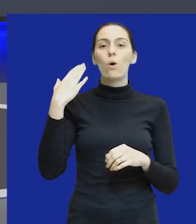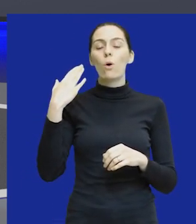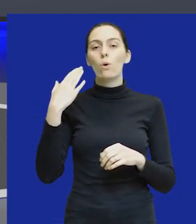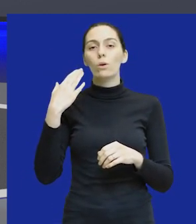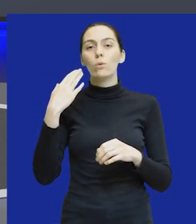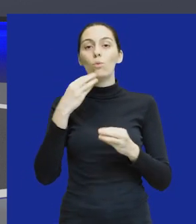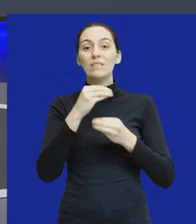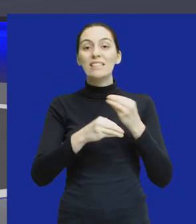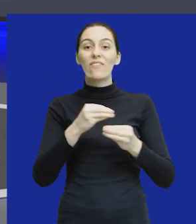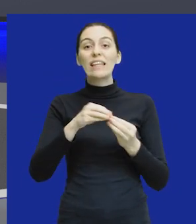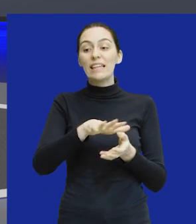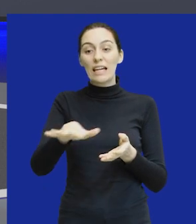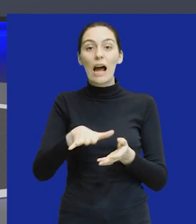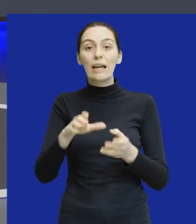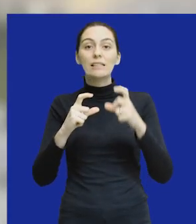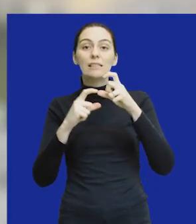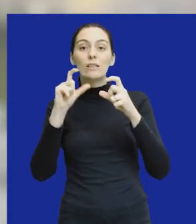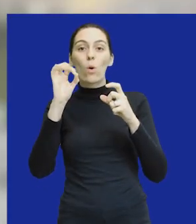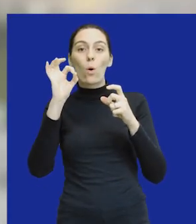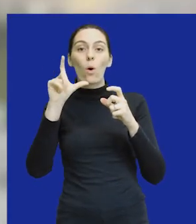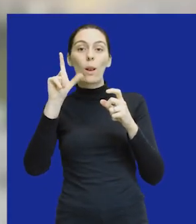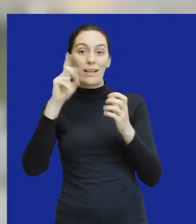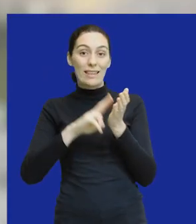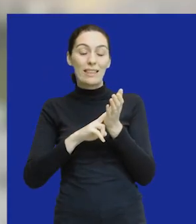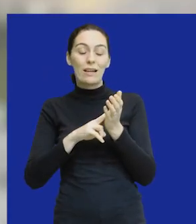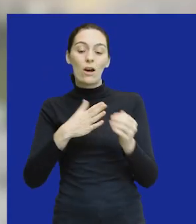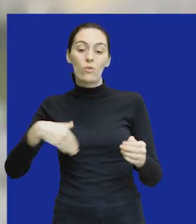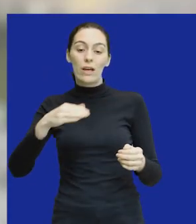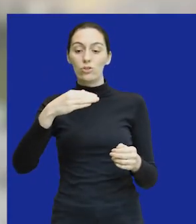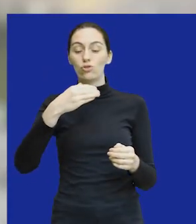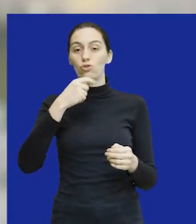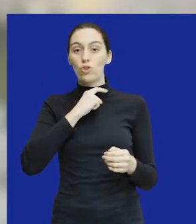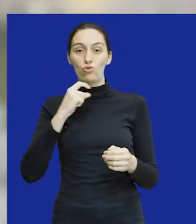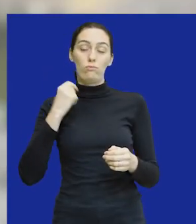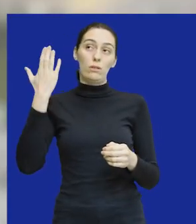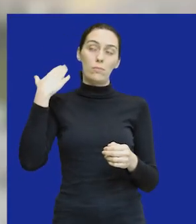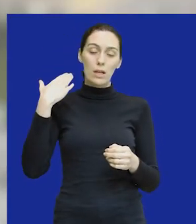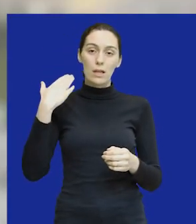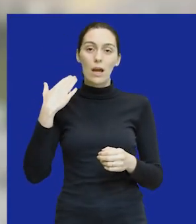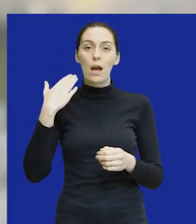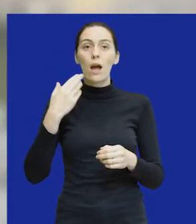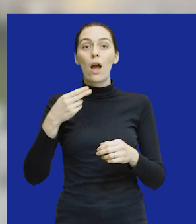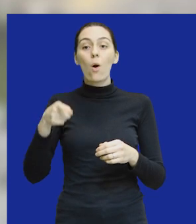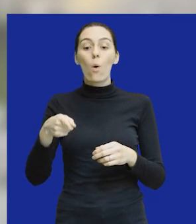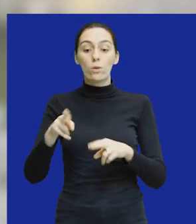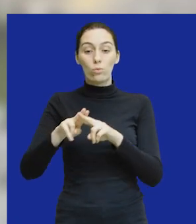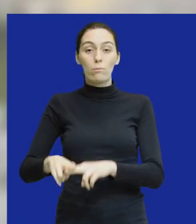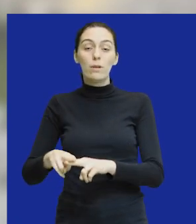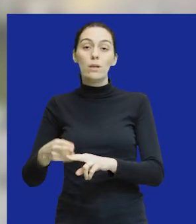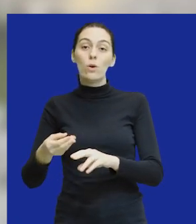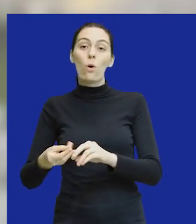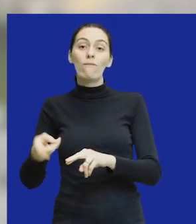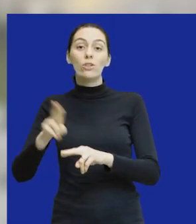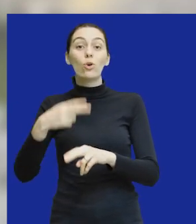Svetom Kaju u Solinu, također jedan rano kršćanski svetac, Sveti Kajo, iz